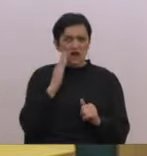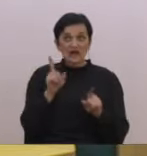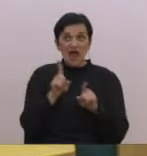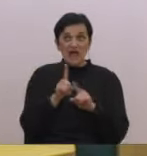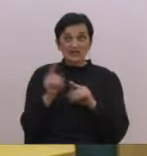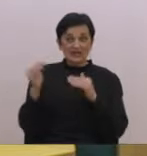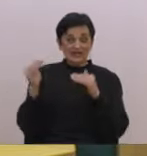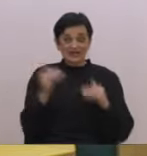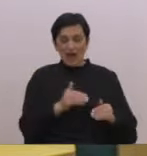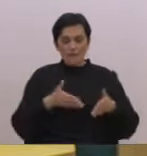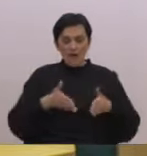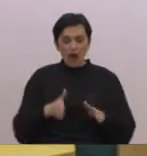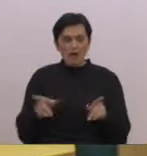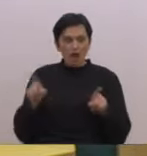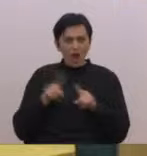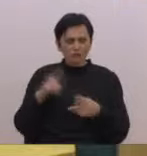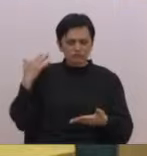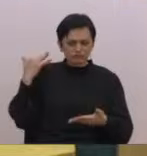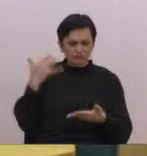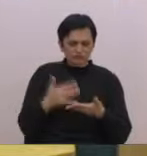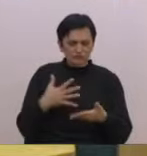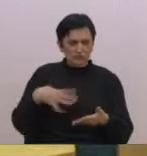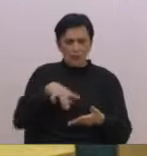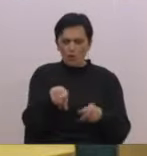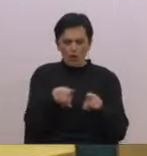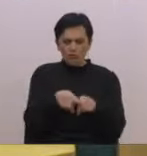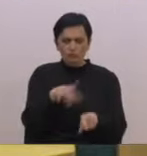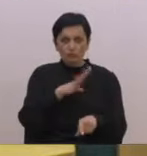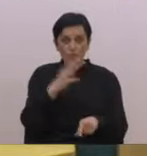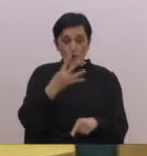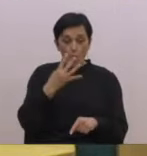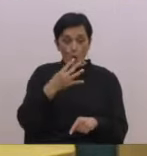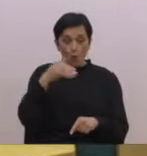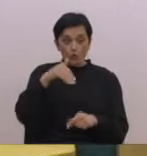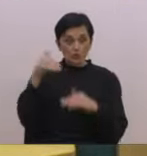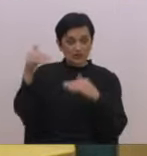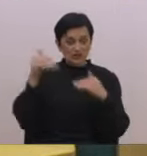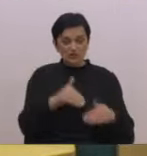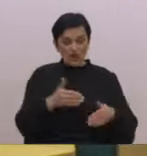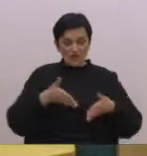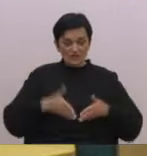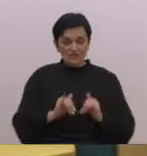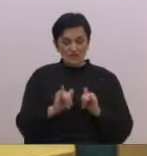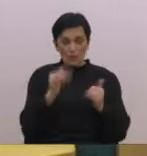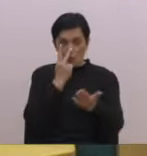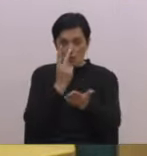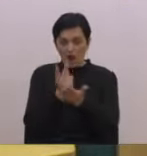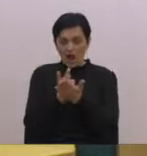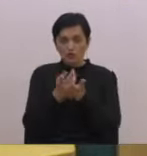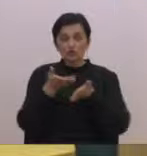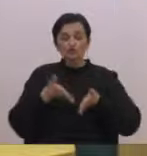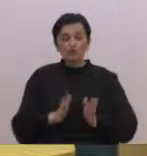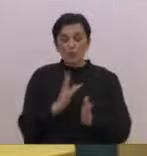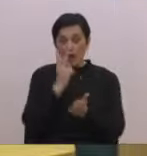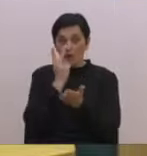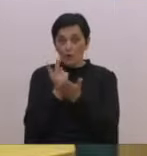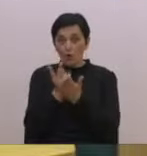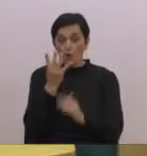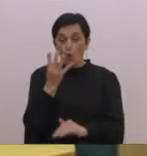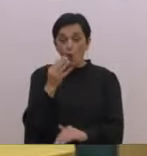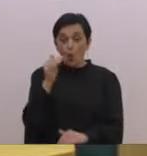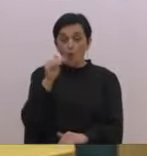dabali, șobadoba, arhopila, arrazdros, sakartvelos. Ormocia ta se ceamă, uite, demografie ulima ce ne bine. Șobadobi sma ce ne bine. Ormocia